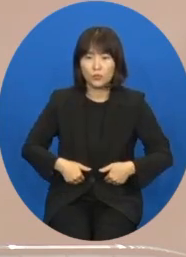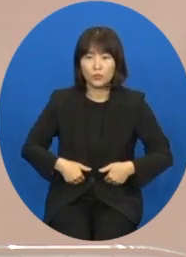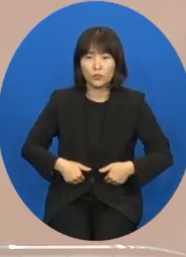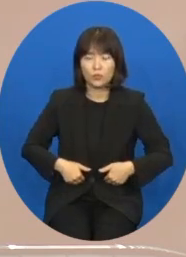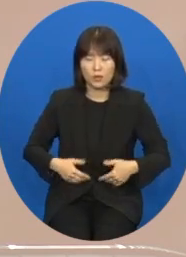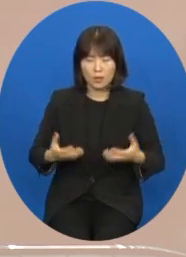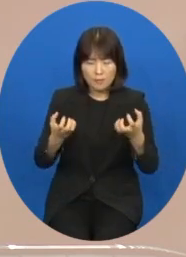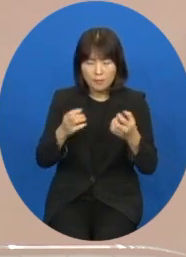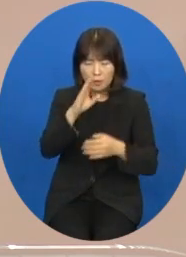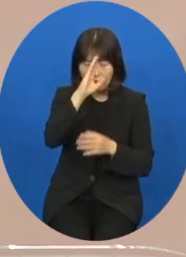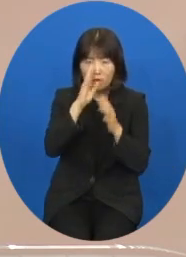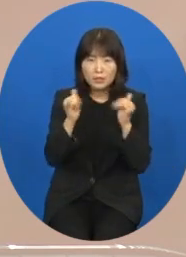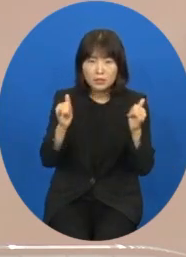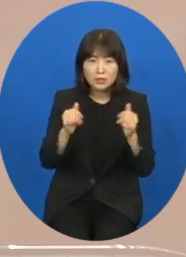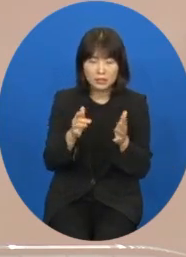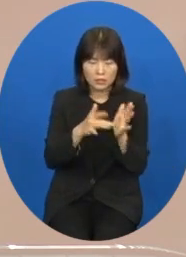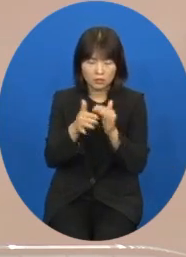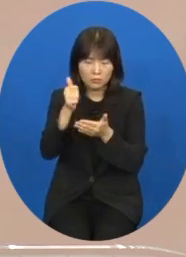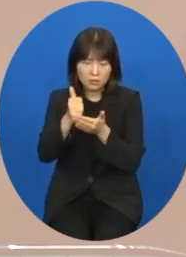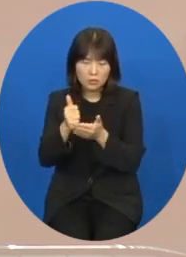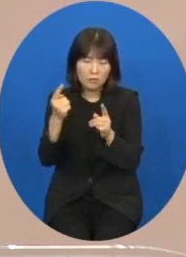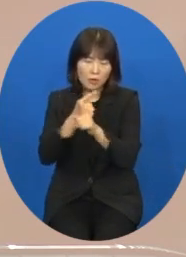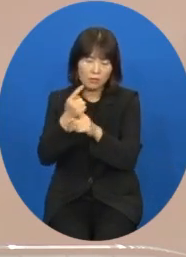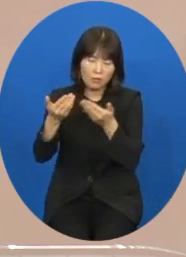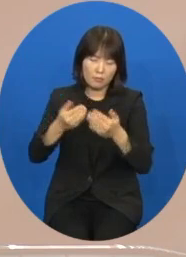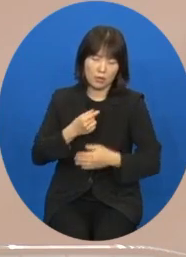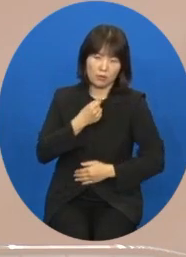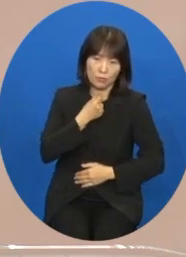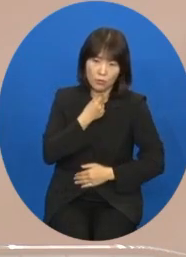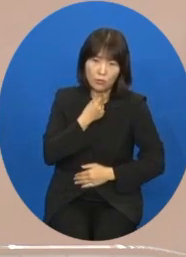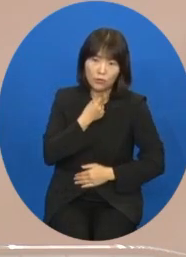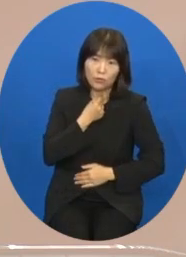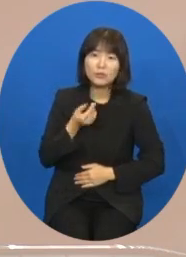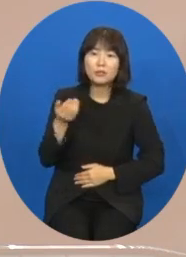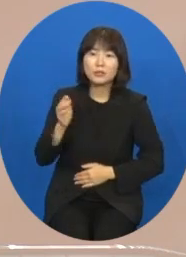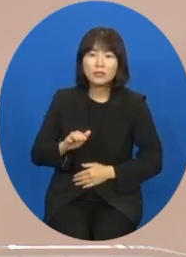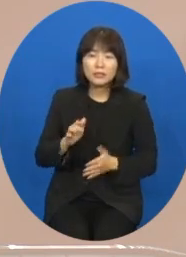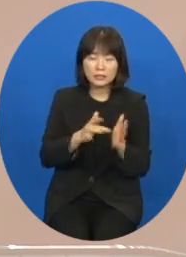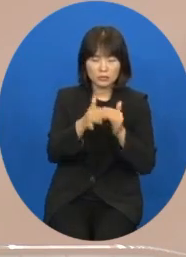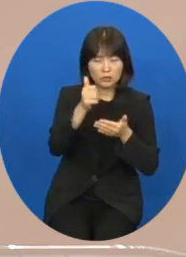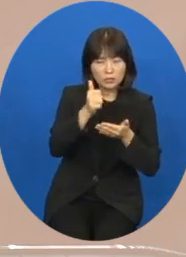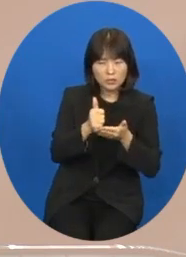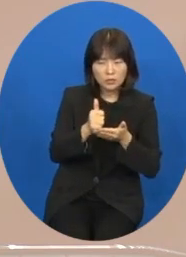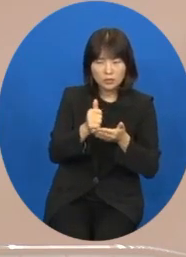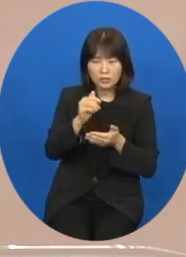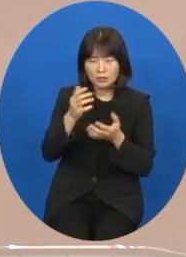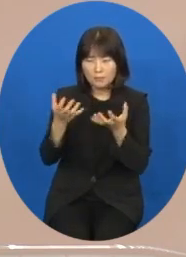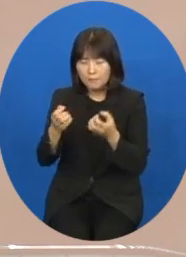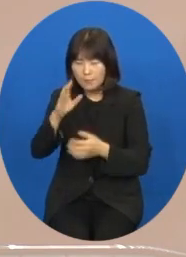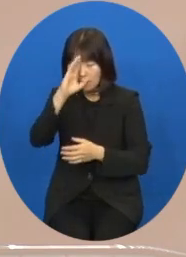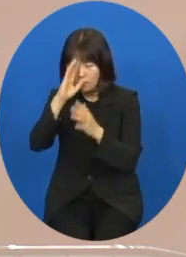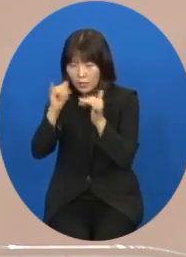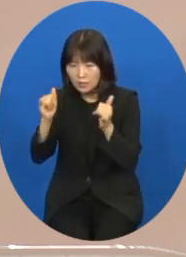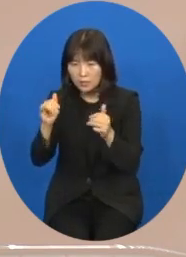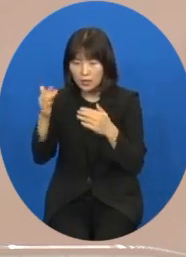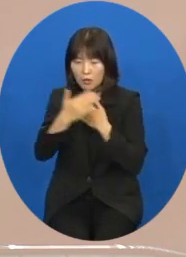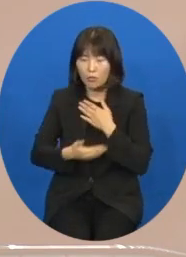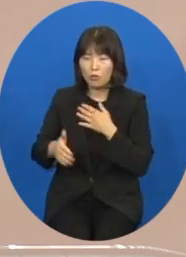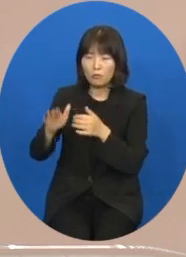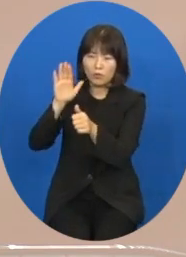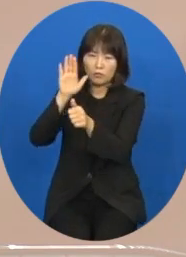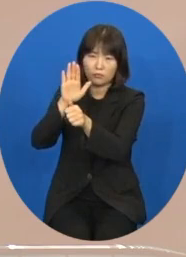나환자가 예수님께 고침을 받기를 원했는데 예수님께서 그 나환자의 몸에 손을